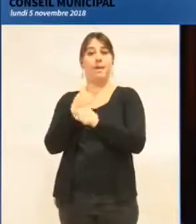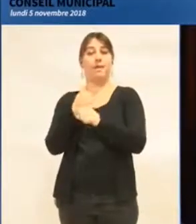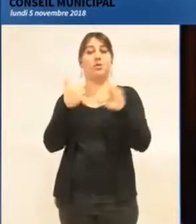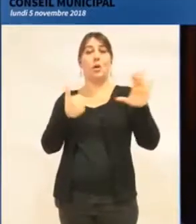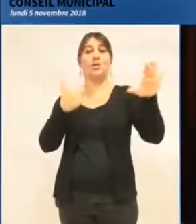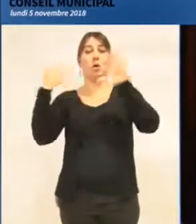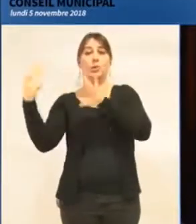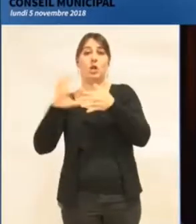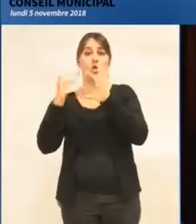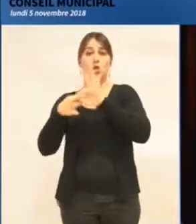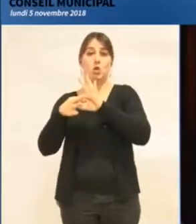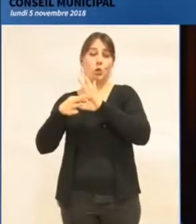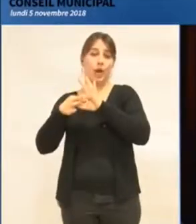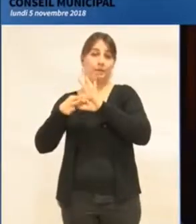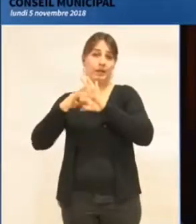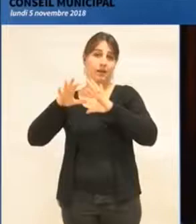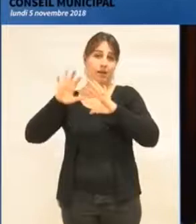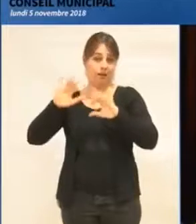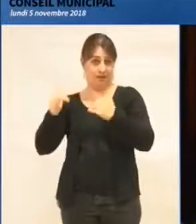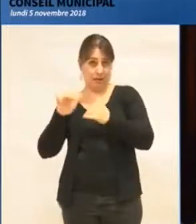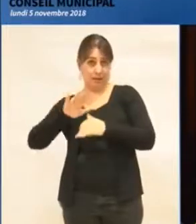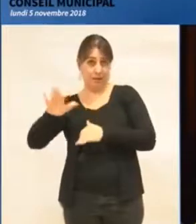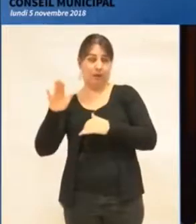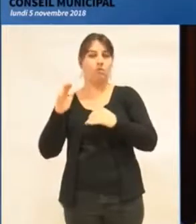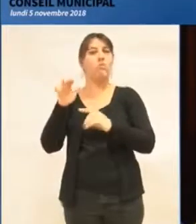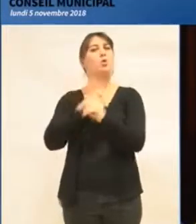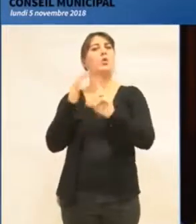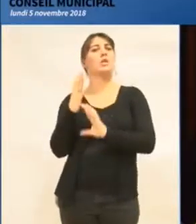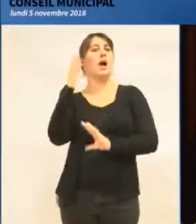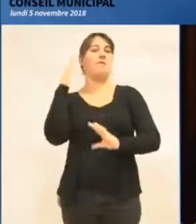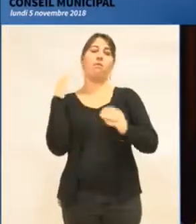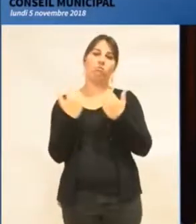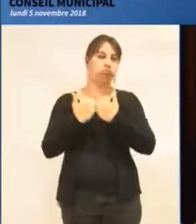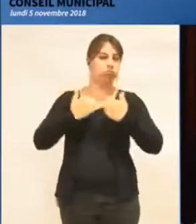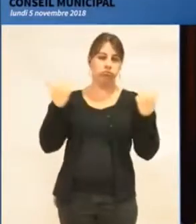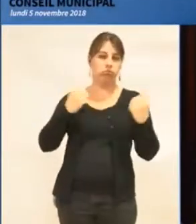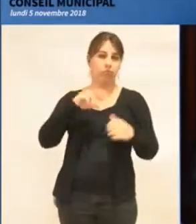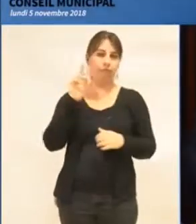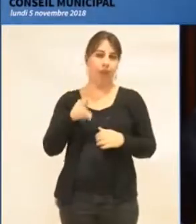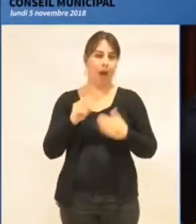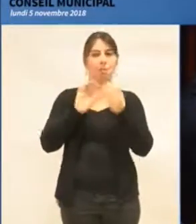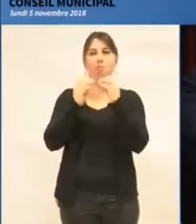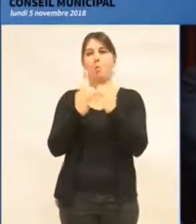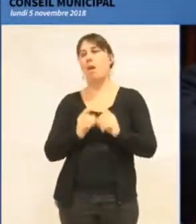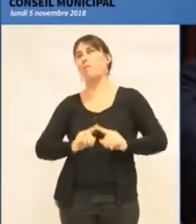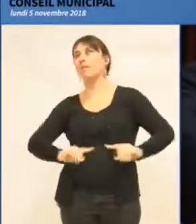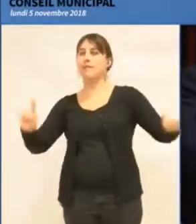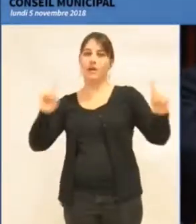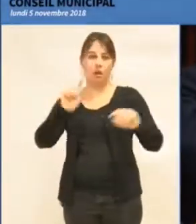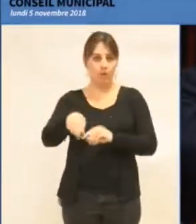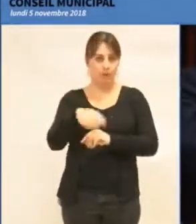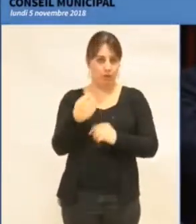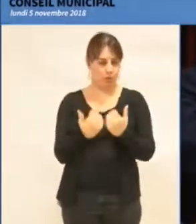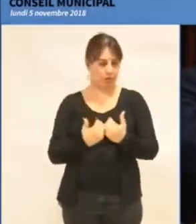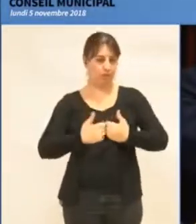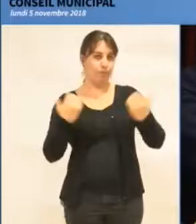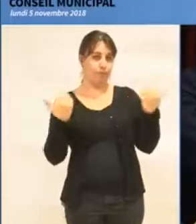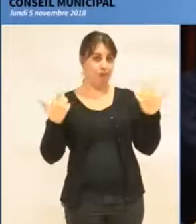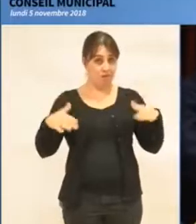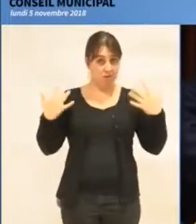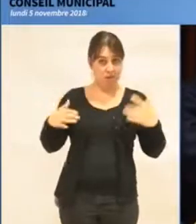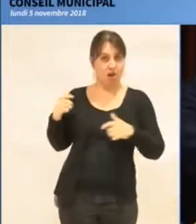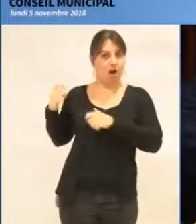Sincèrement, la société n'était pas la même. Les problèmes que nous devions affronter n'étaient pas les mêmes. Et déjà, nous étions